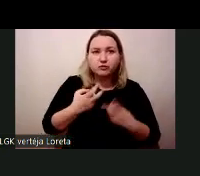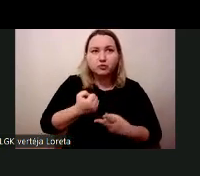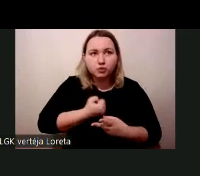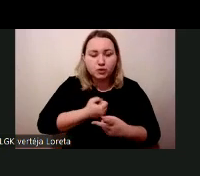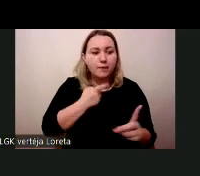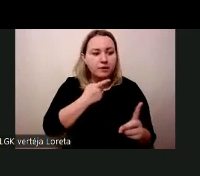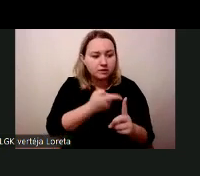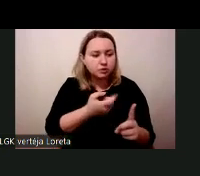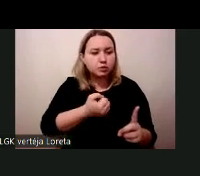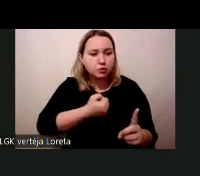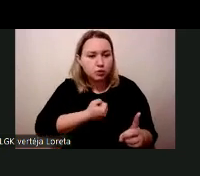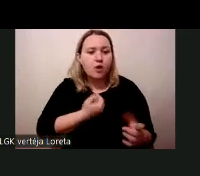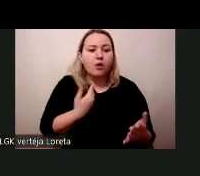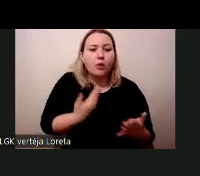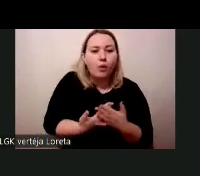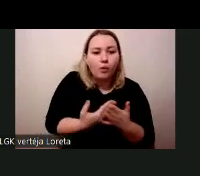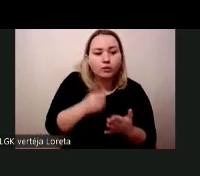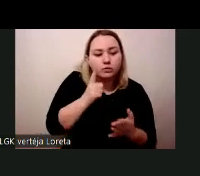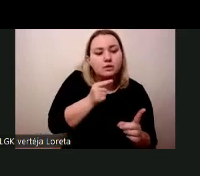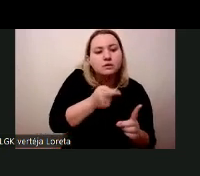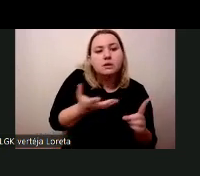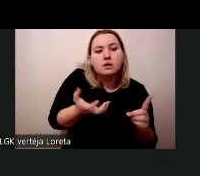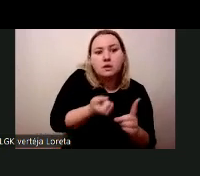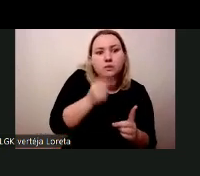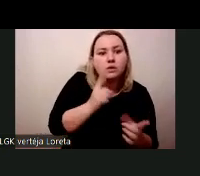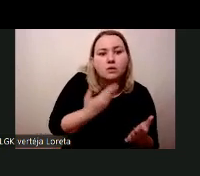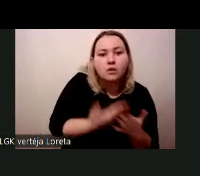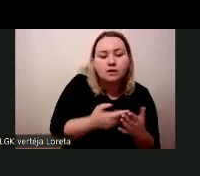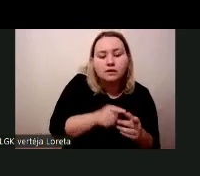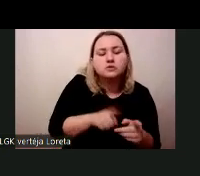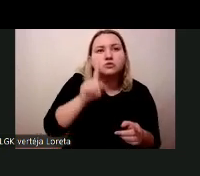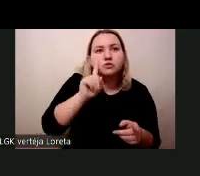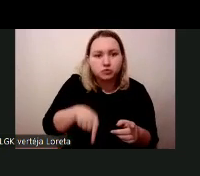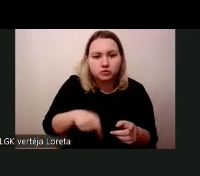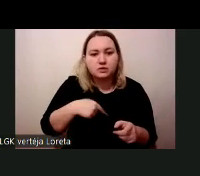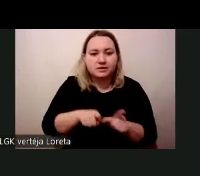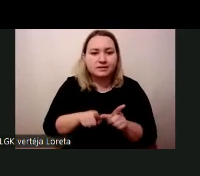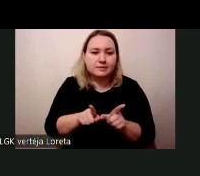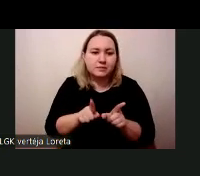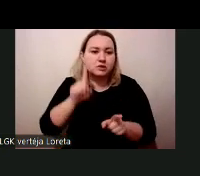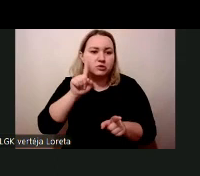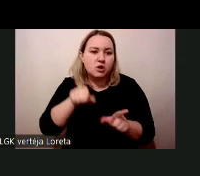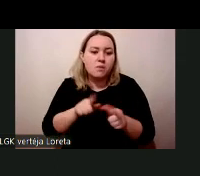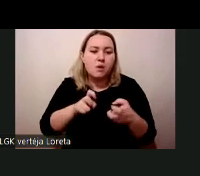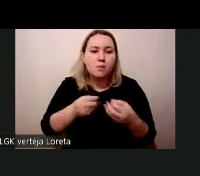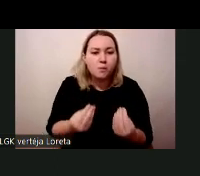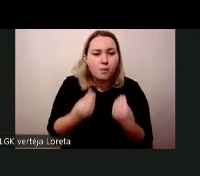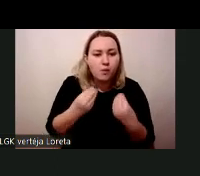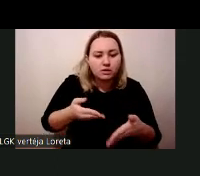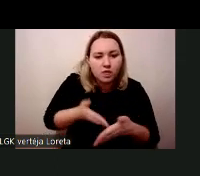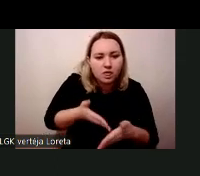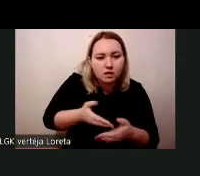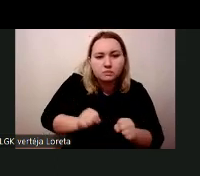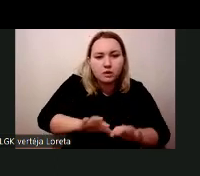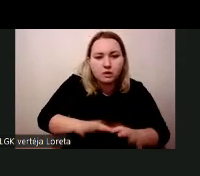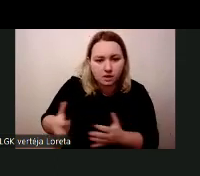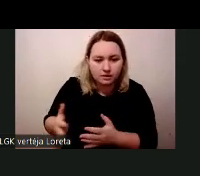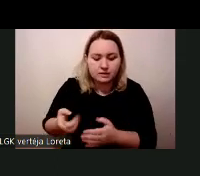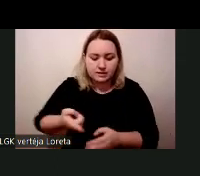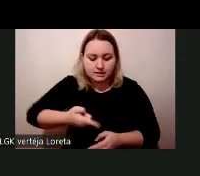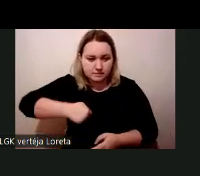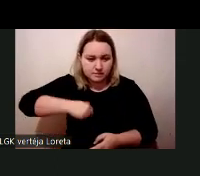norime pasiekti ir žinojome, kas nesiseka. Mes žinojome, kokie yra mokymosi barjerai ir tuomet mes